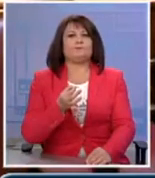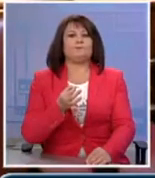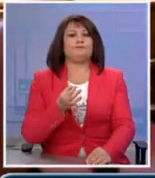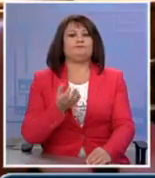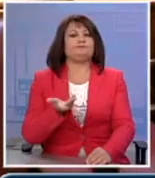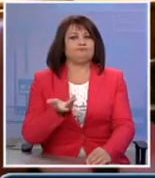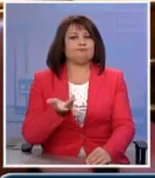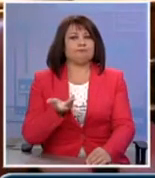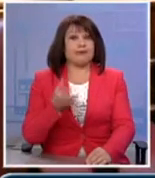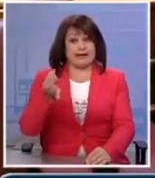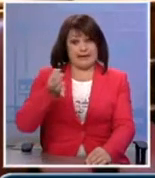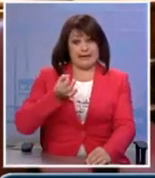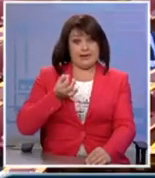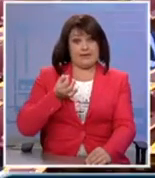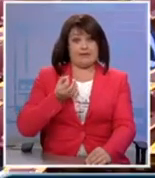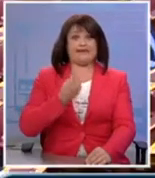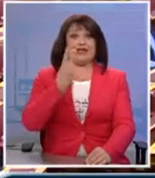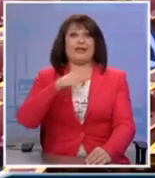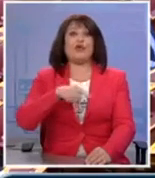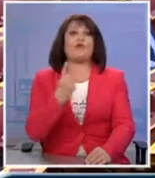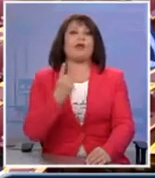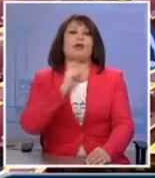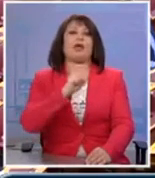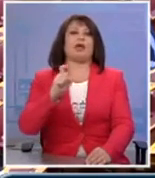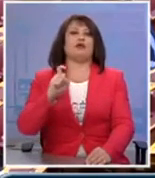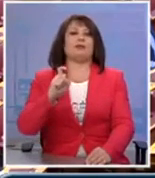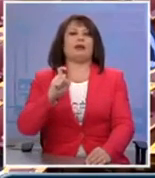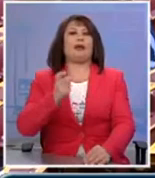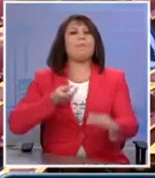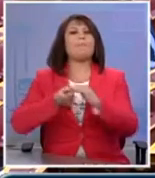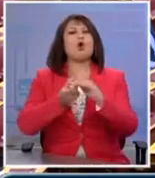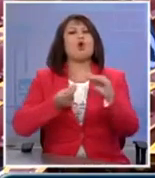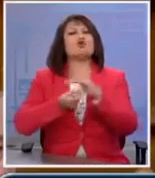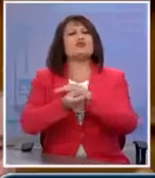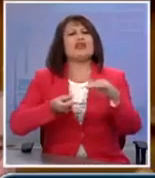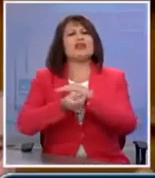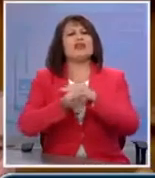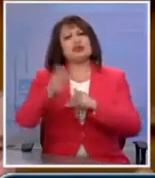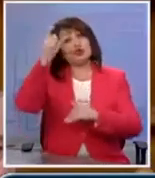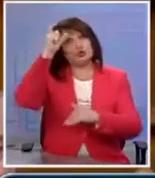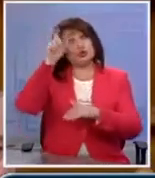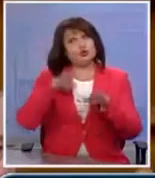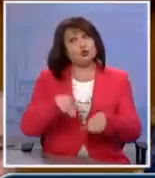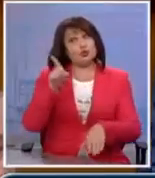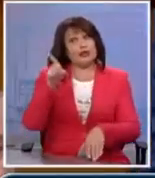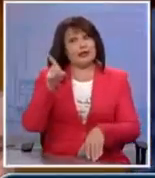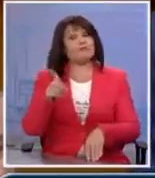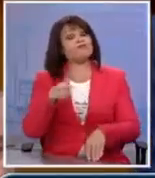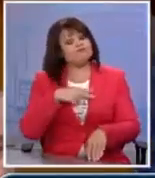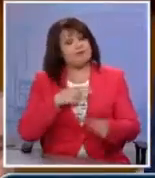ότι αναφερθήκατε στα 2,1 εκατομμύρια προσφύγων που βρίσκονται στην Τουρκία. Και έχετε